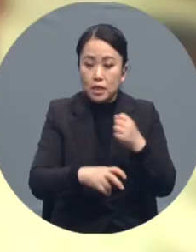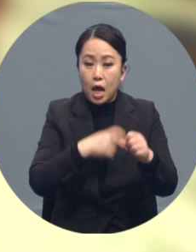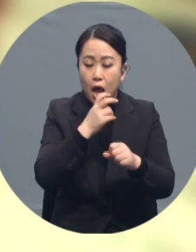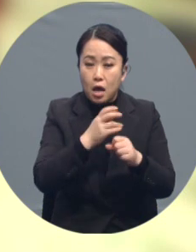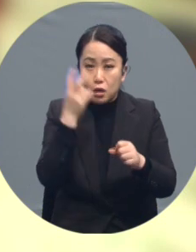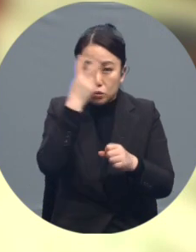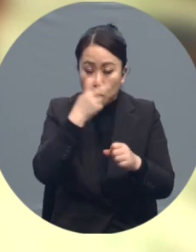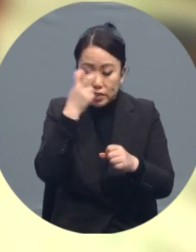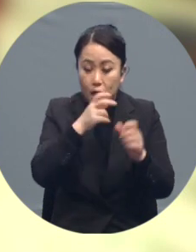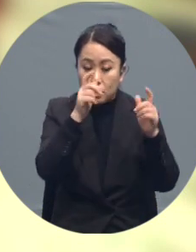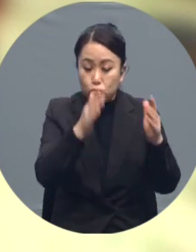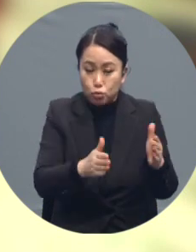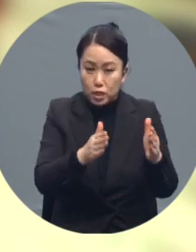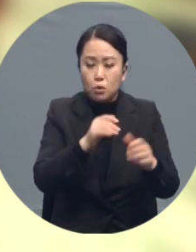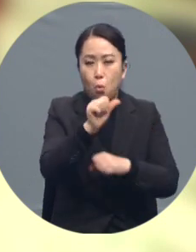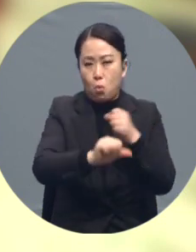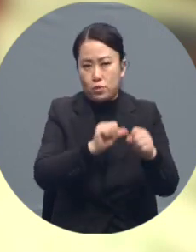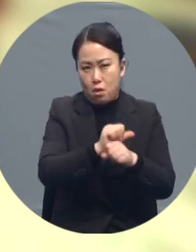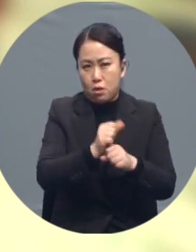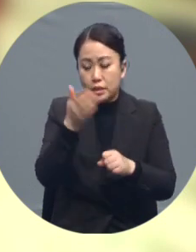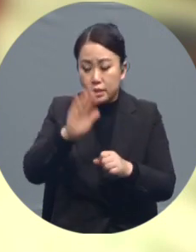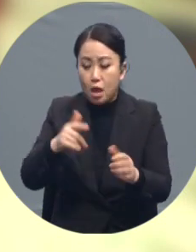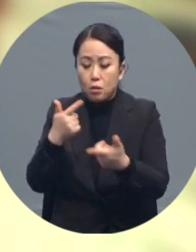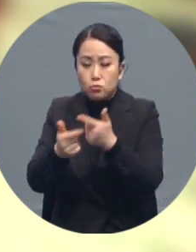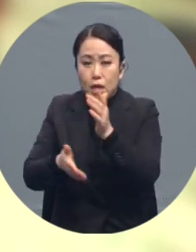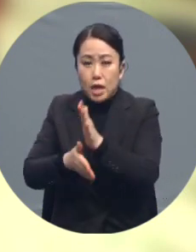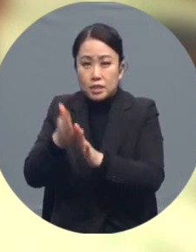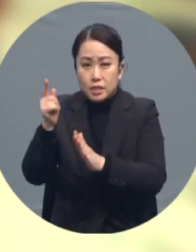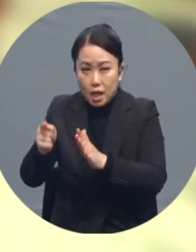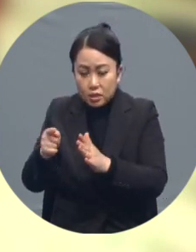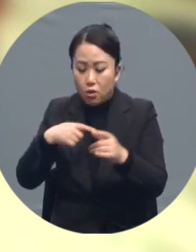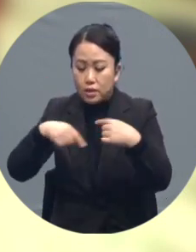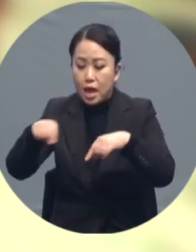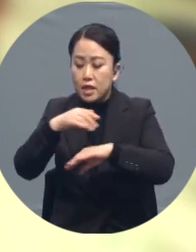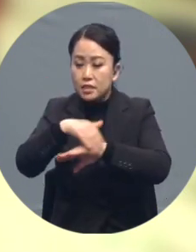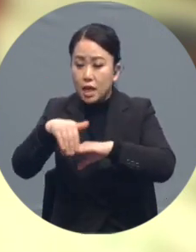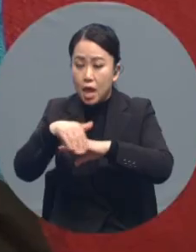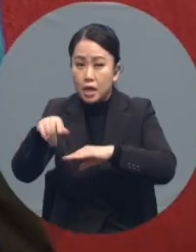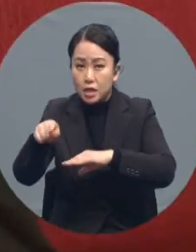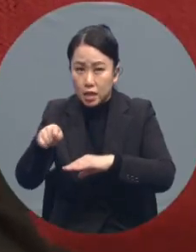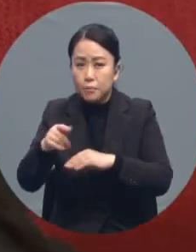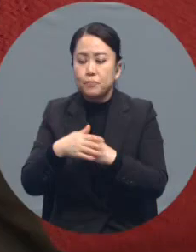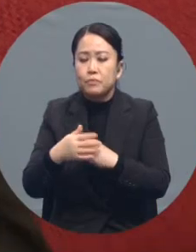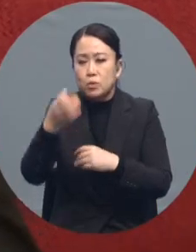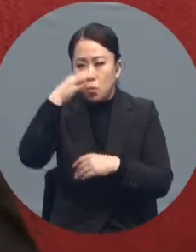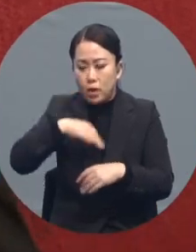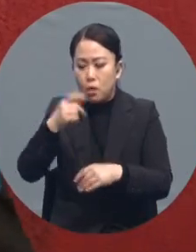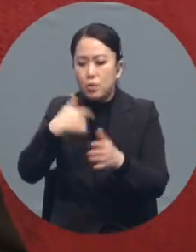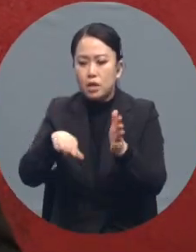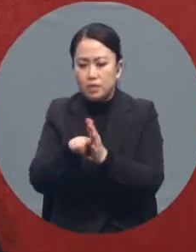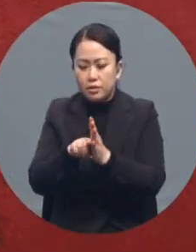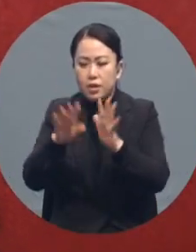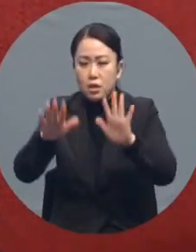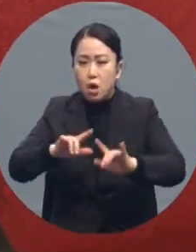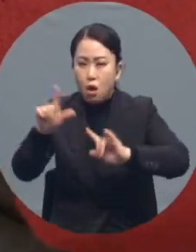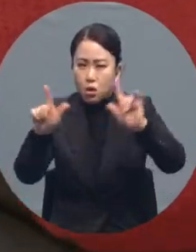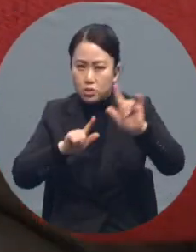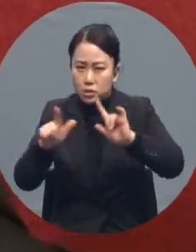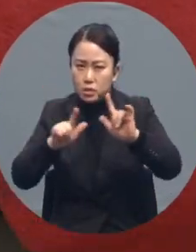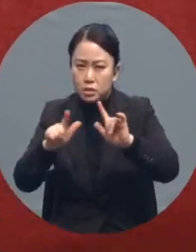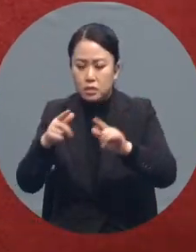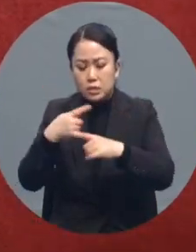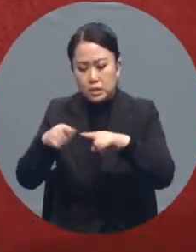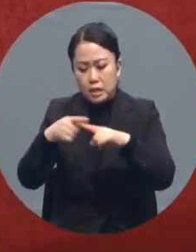있는 고독사 대책이 효과를 거두기 위해서는 현실을 제대로 반영한 진단이 필요해 보입니다 MBC